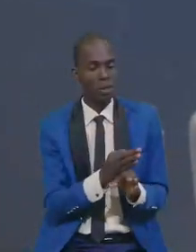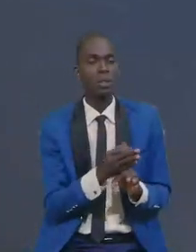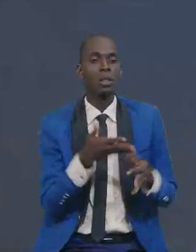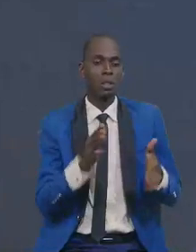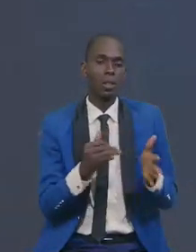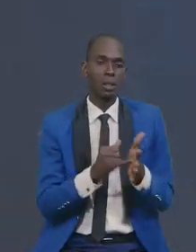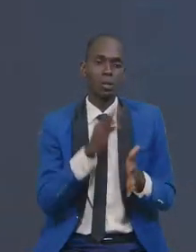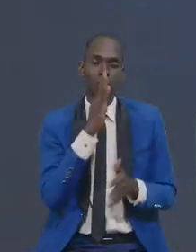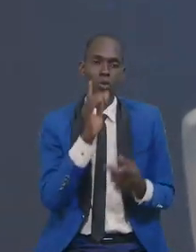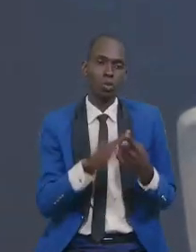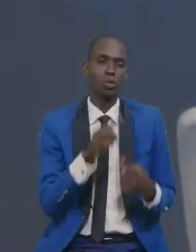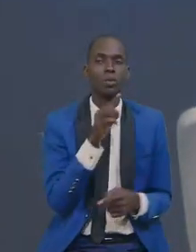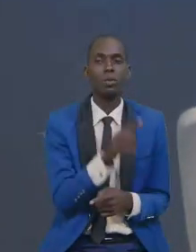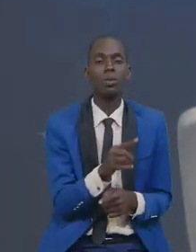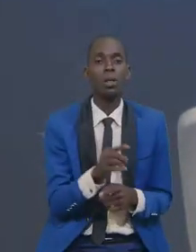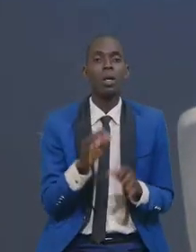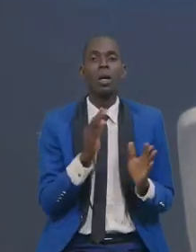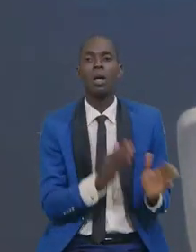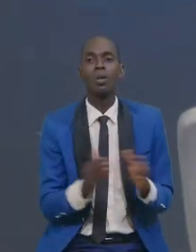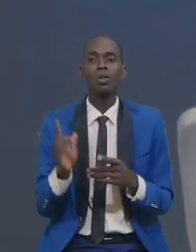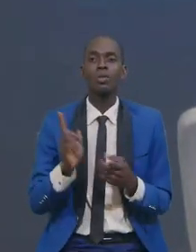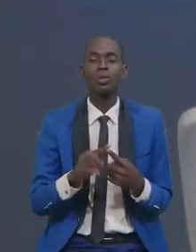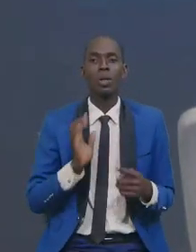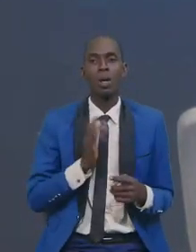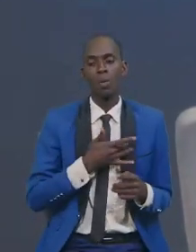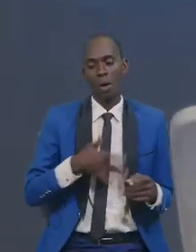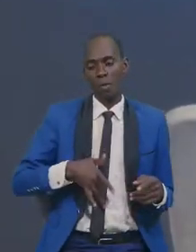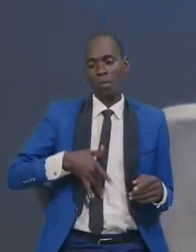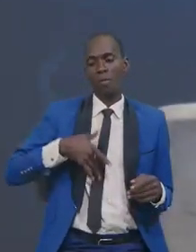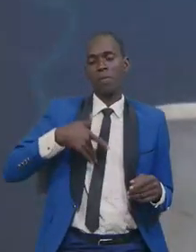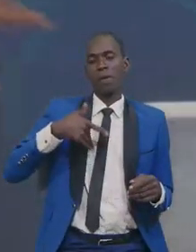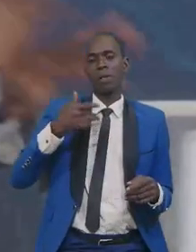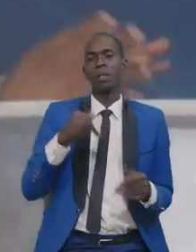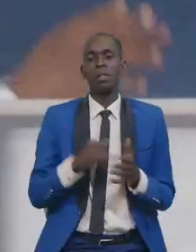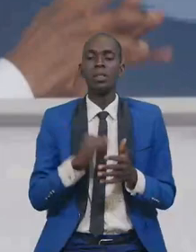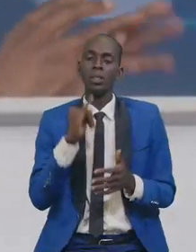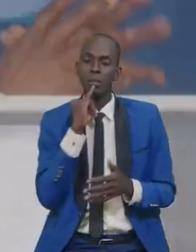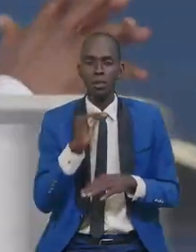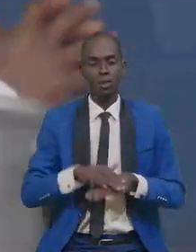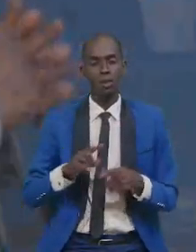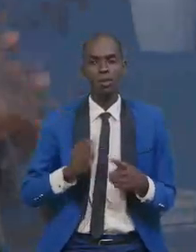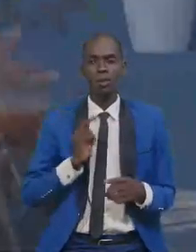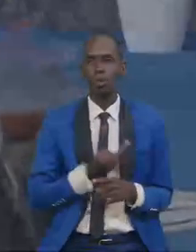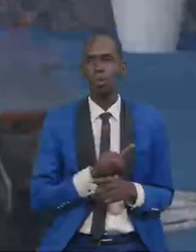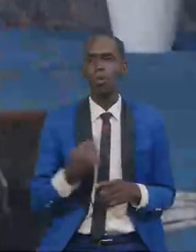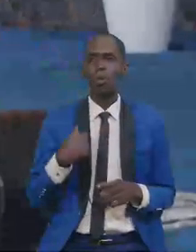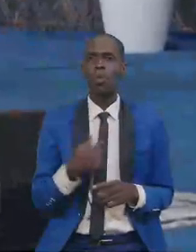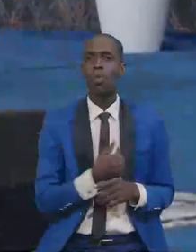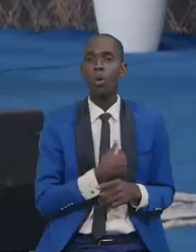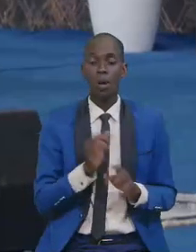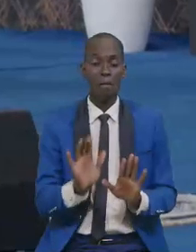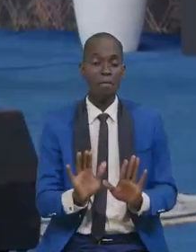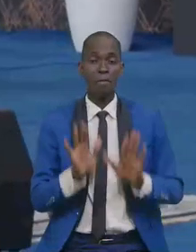foi dans la vie, plusieurs d'entre nous, selon nos craintes, c'est ce qui nous arrive. Nous craignons